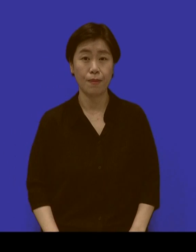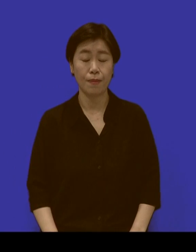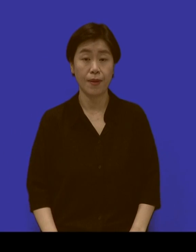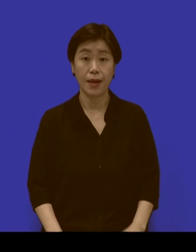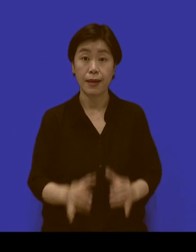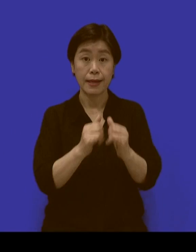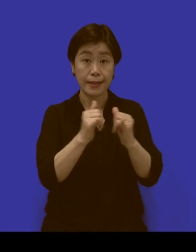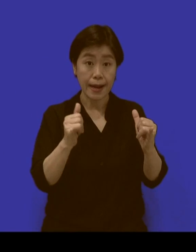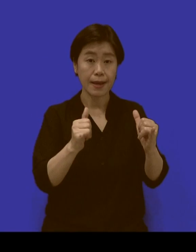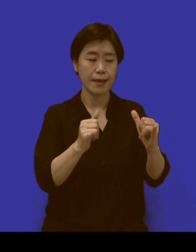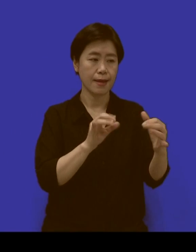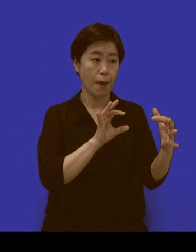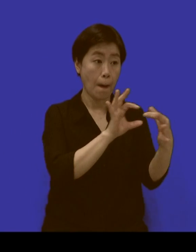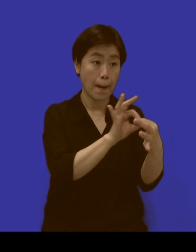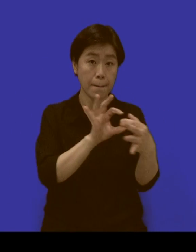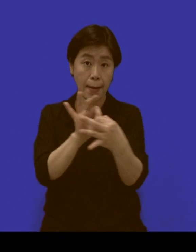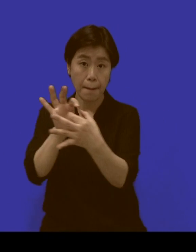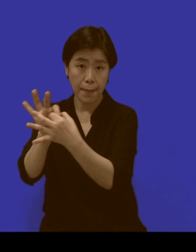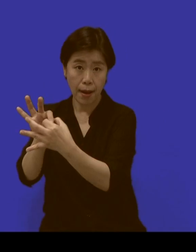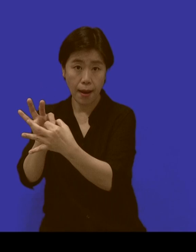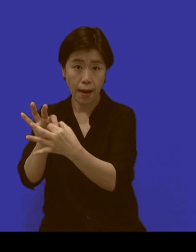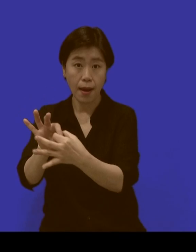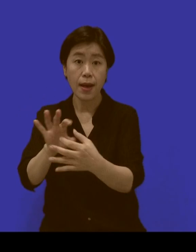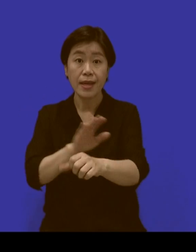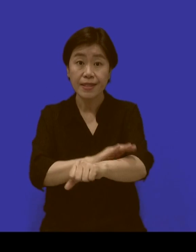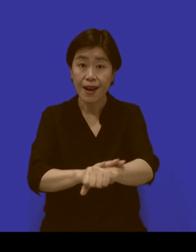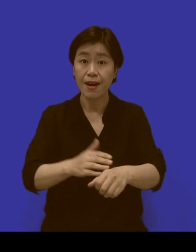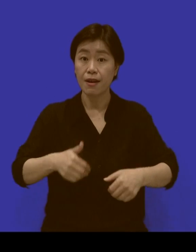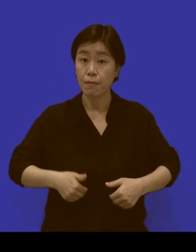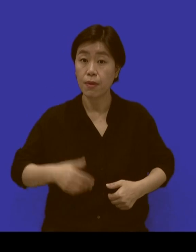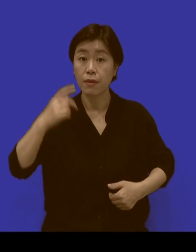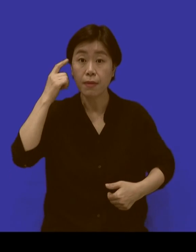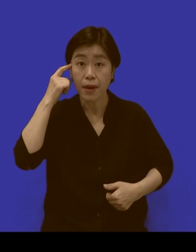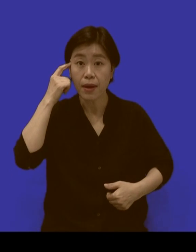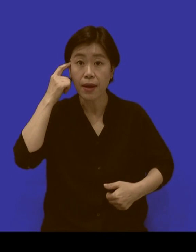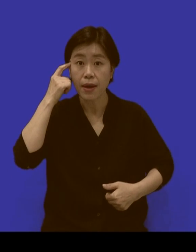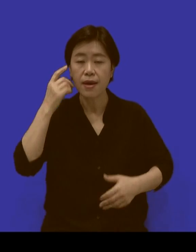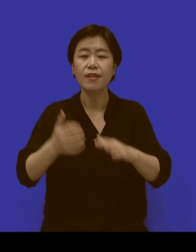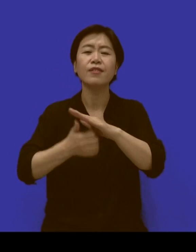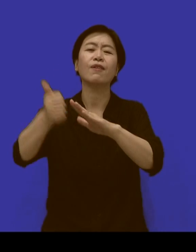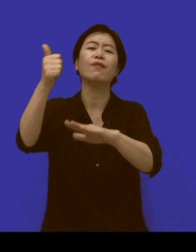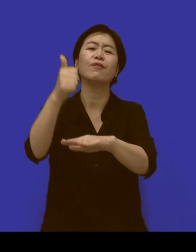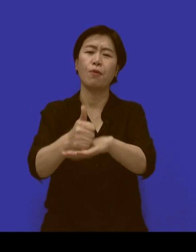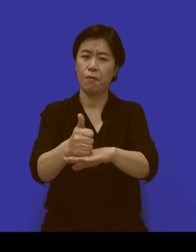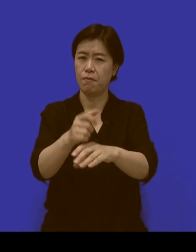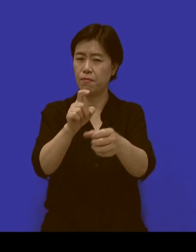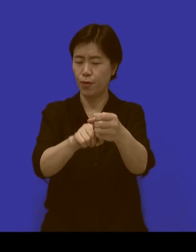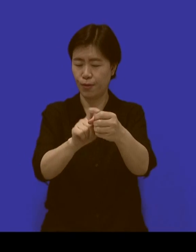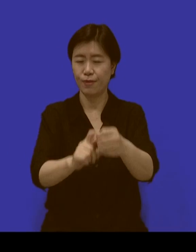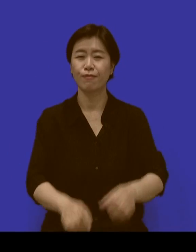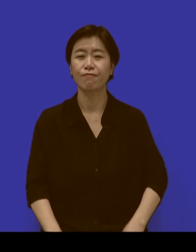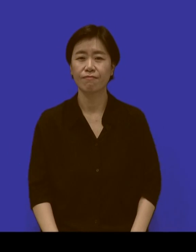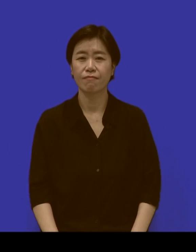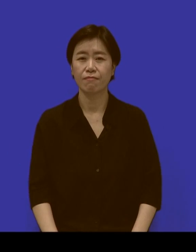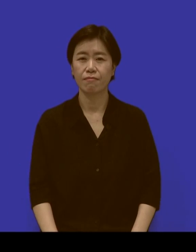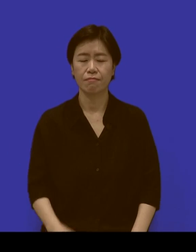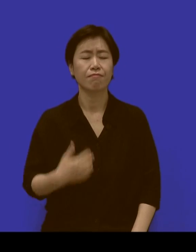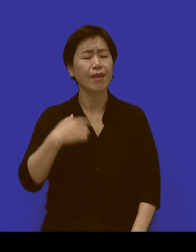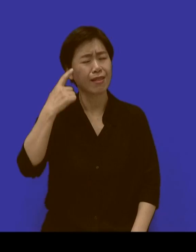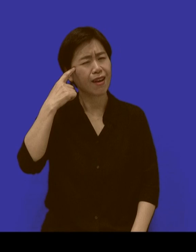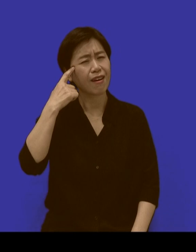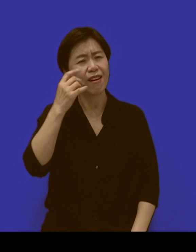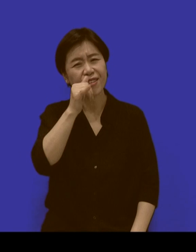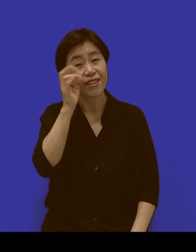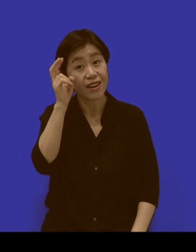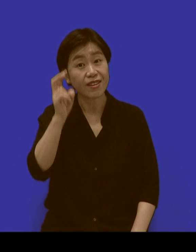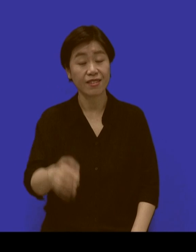원만한 인간관계가 네. 성공을 위해 중요하잖아요. 네, 그렇기 때문에 인간관계가 중요하다. 이런 생각들을 했던 것 같아요.